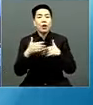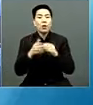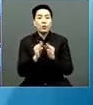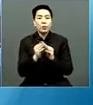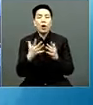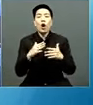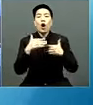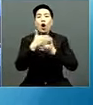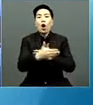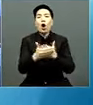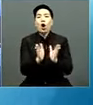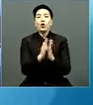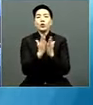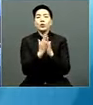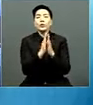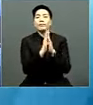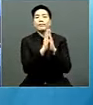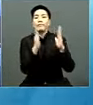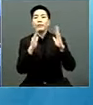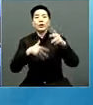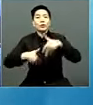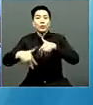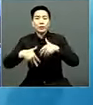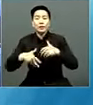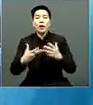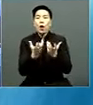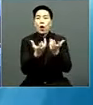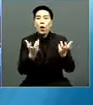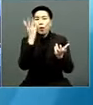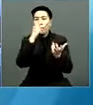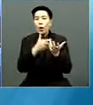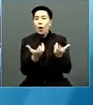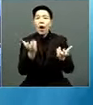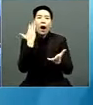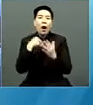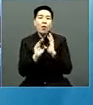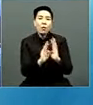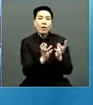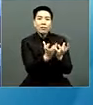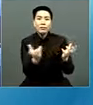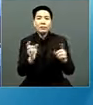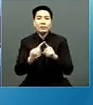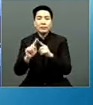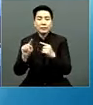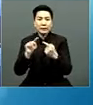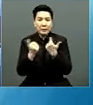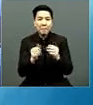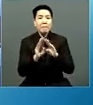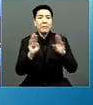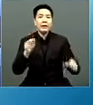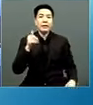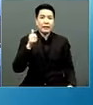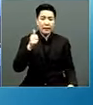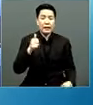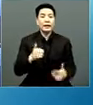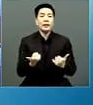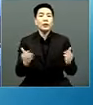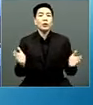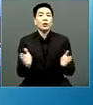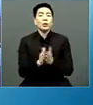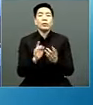ดสาธารณะแกลเลอรี่พิพิธภัณฑ์สถานแห่งชาติพิพิธภัณฑ์ทั้งหลายนะครับอันนี้ก็เปิดขึ้นมาได้รว